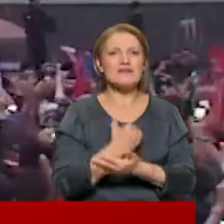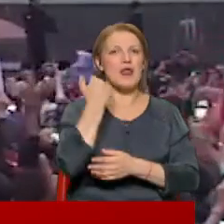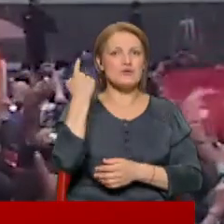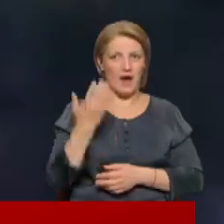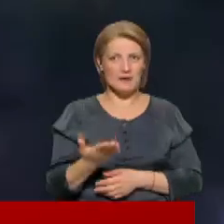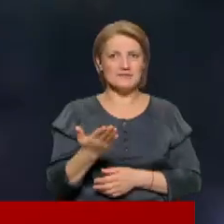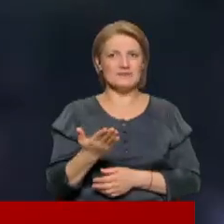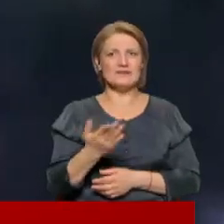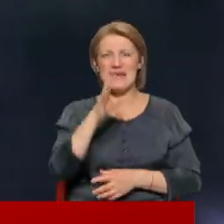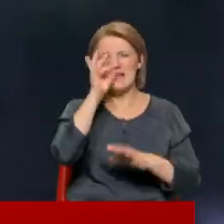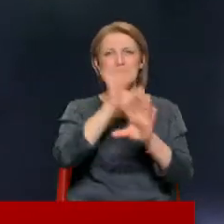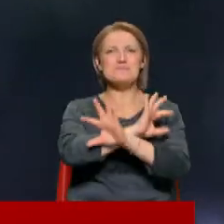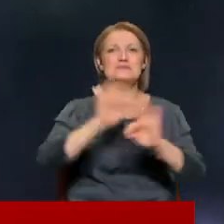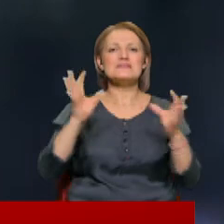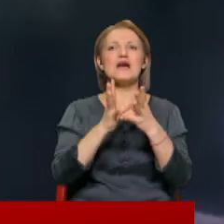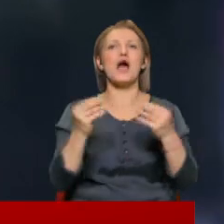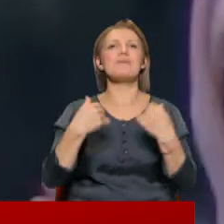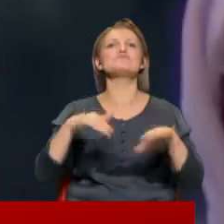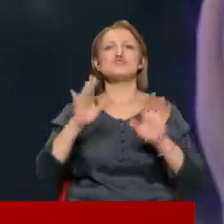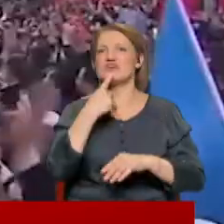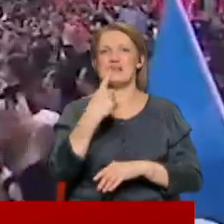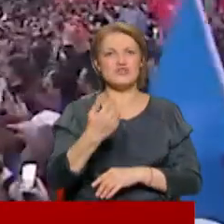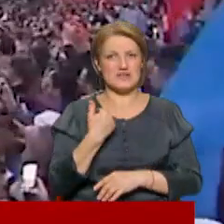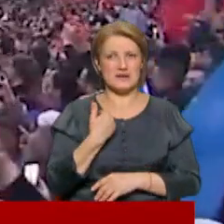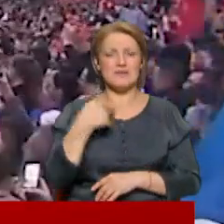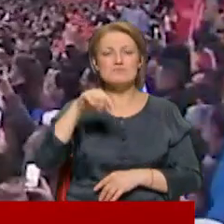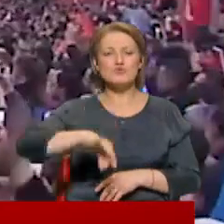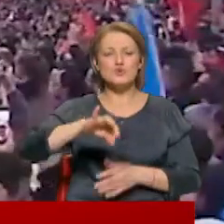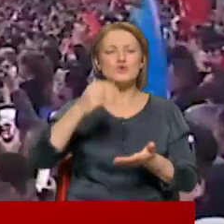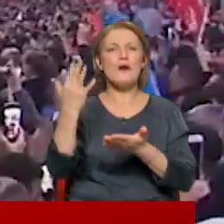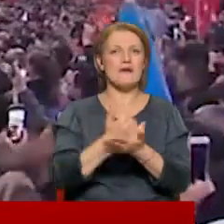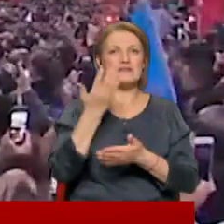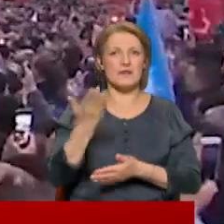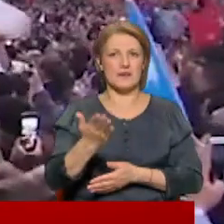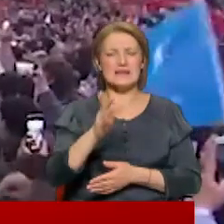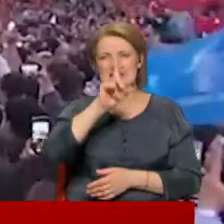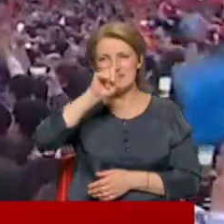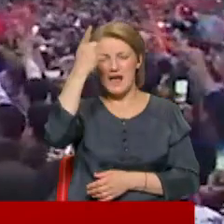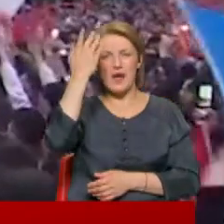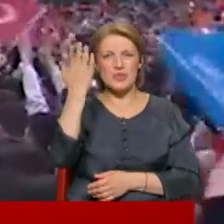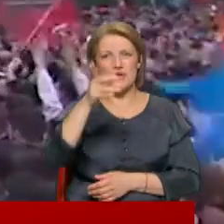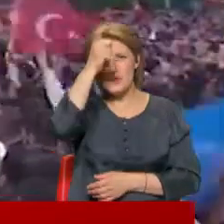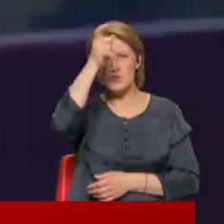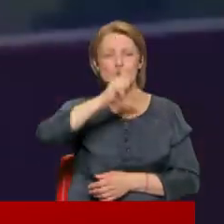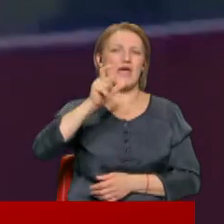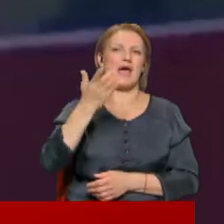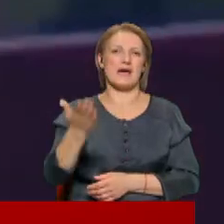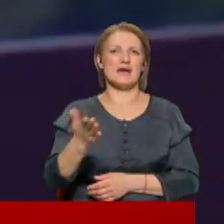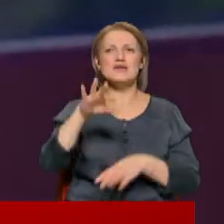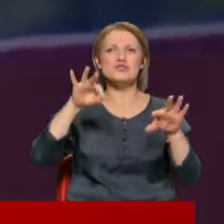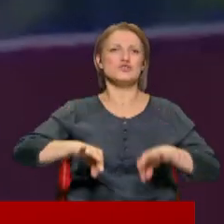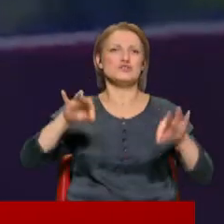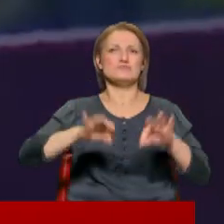ki kimse kaybetmeyecek demiştik. Bugün kazanan sadece Türkiye'dir.